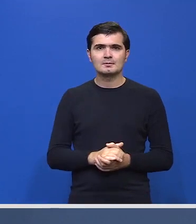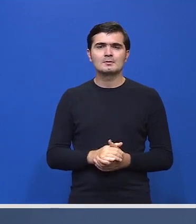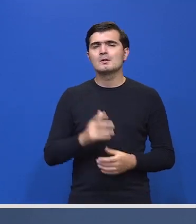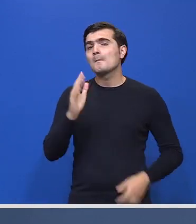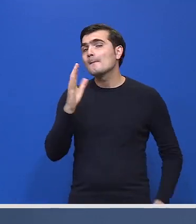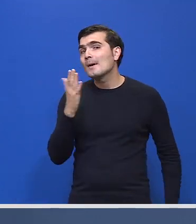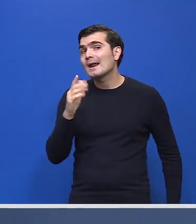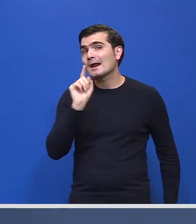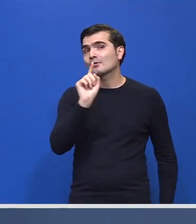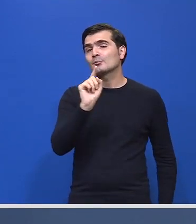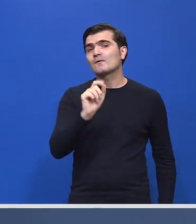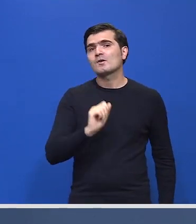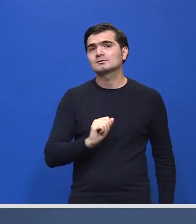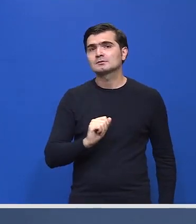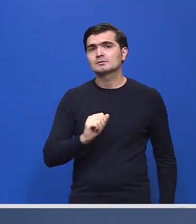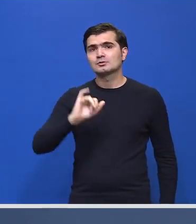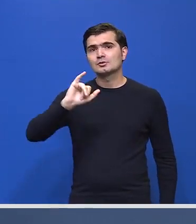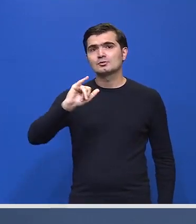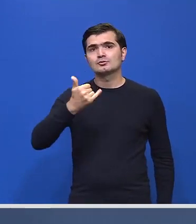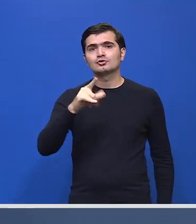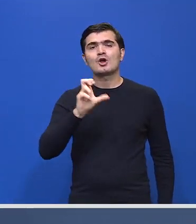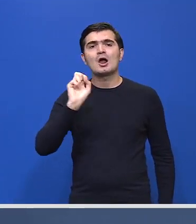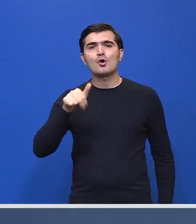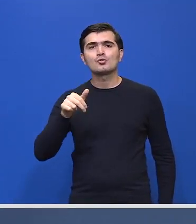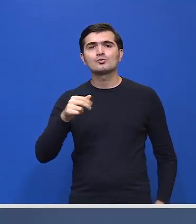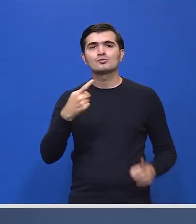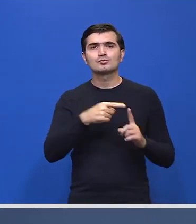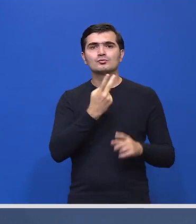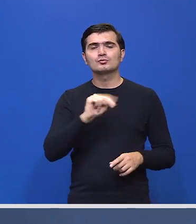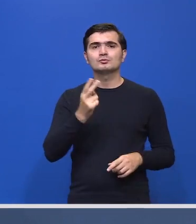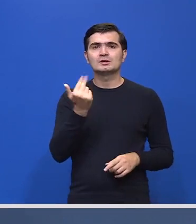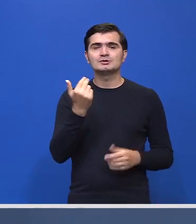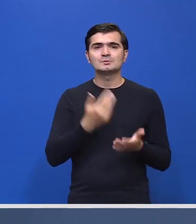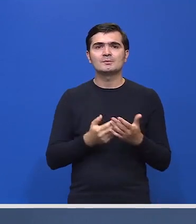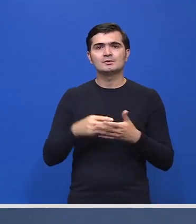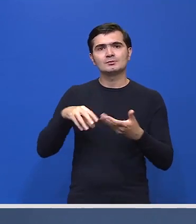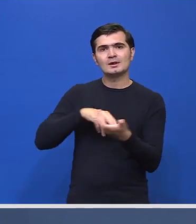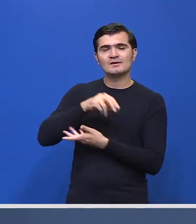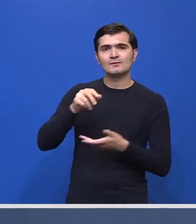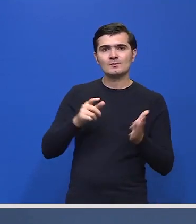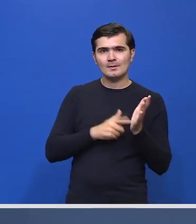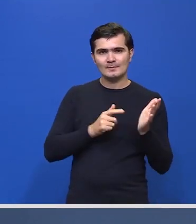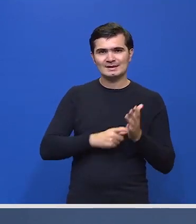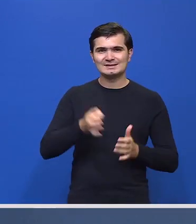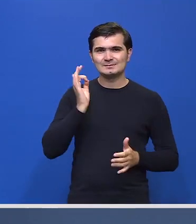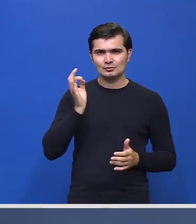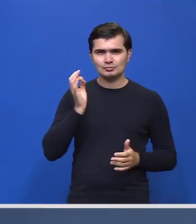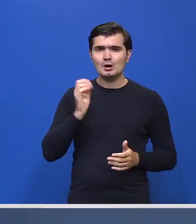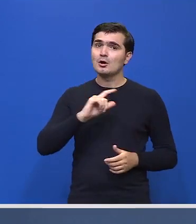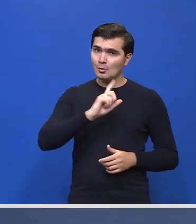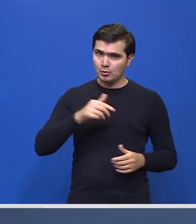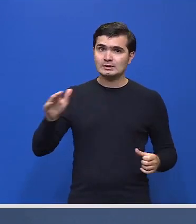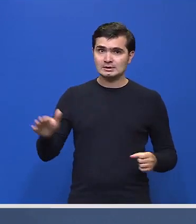opinia dumneavoastră, jalonul 215 privind reforma pensiilor speciale, acel jalon poate fi